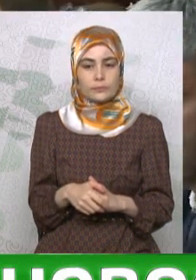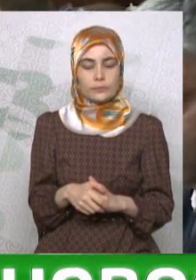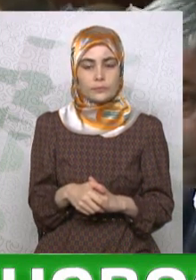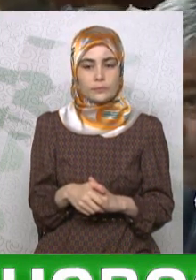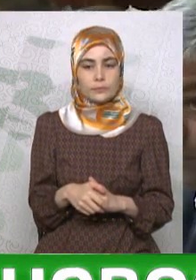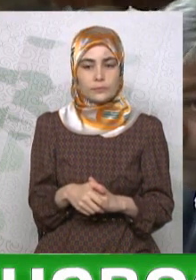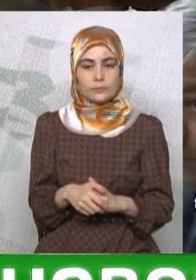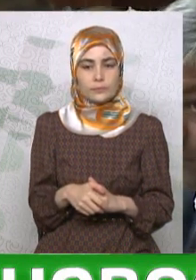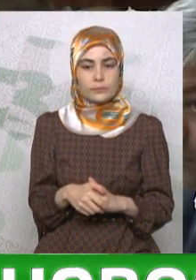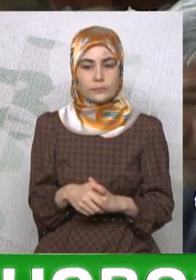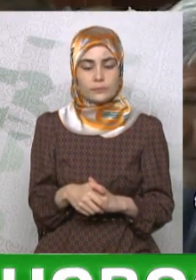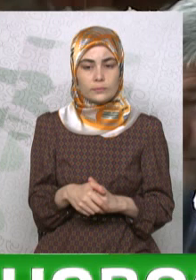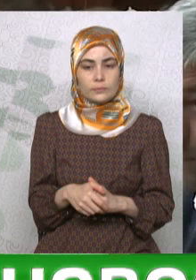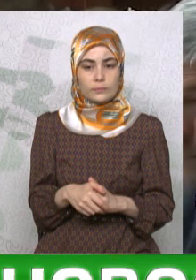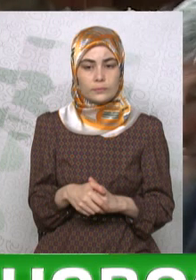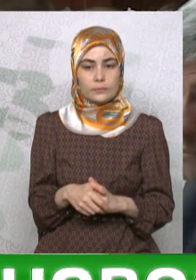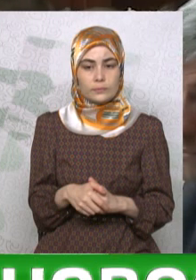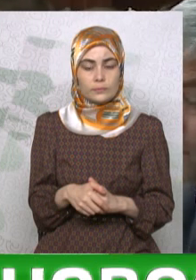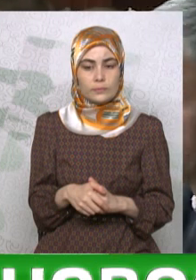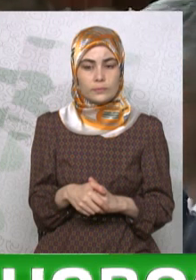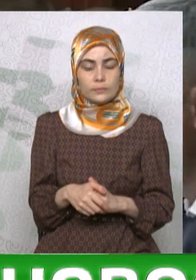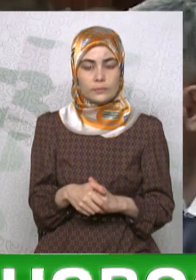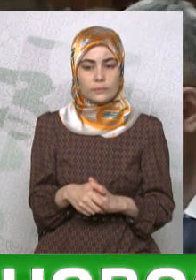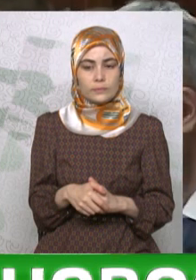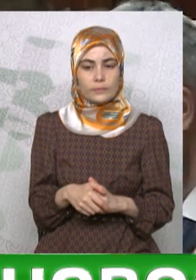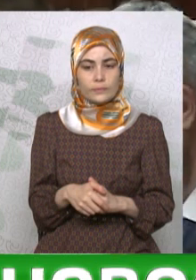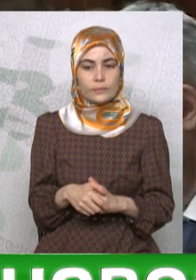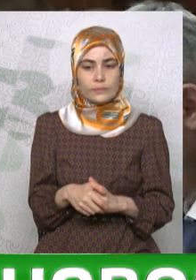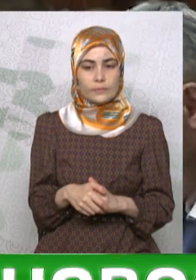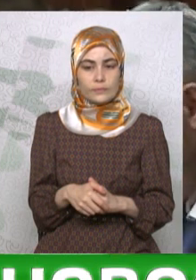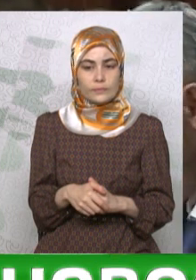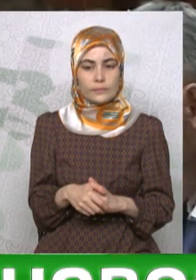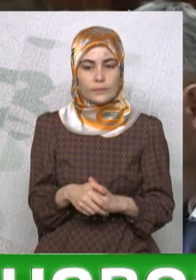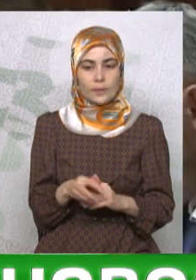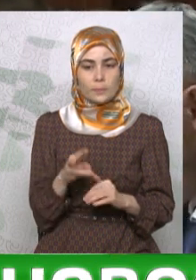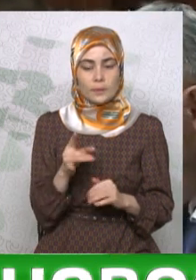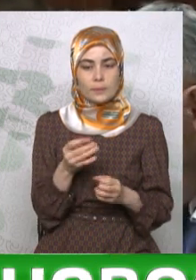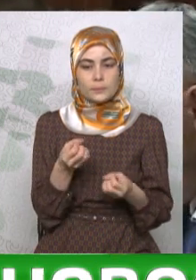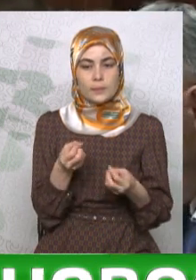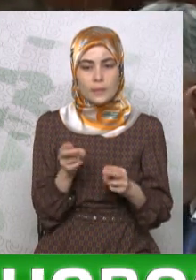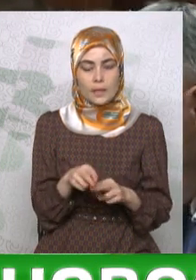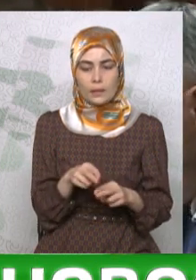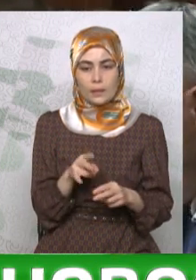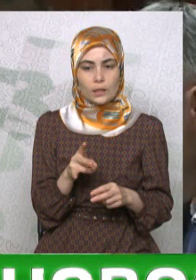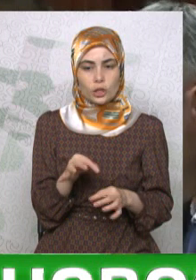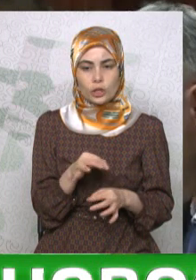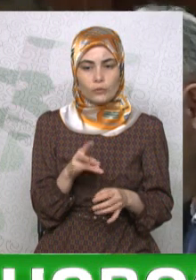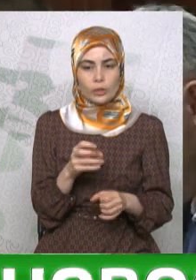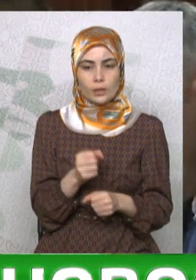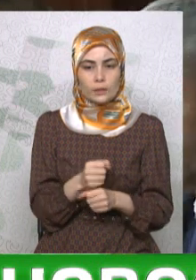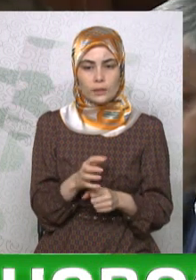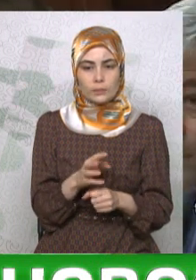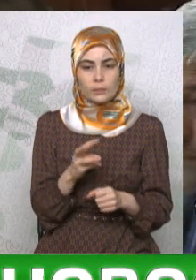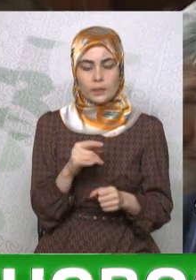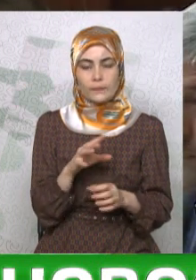Дорога замыкания была на территории Чеченской Республики. Мы специально ничего не делали. Никакие отключения. Мы все